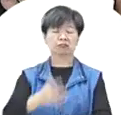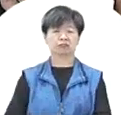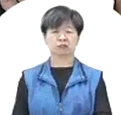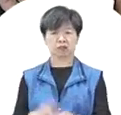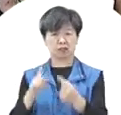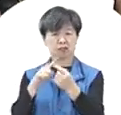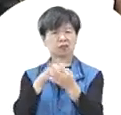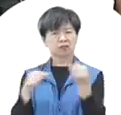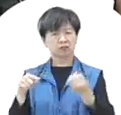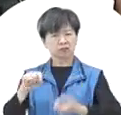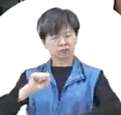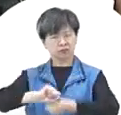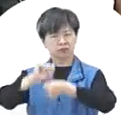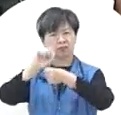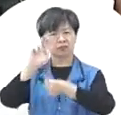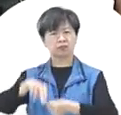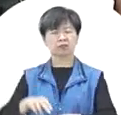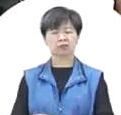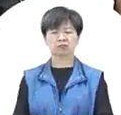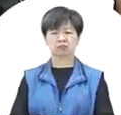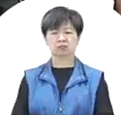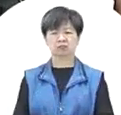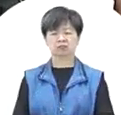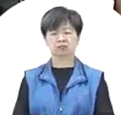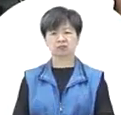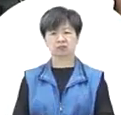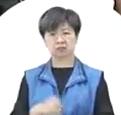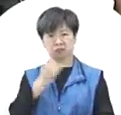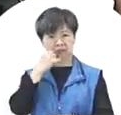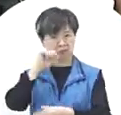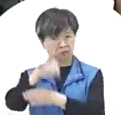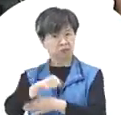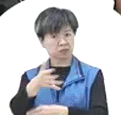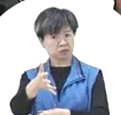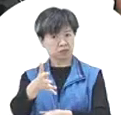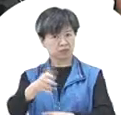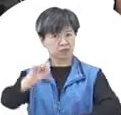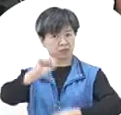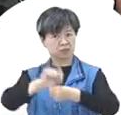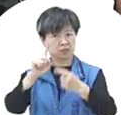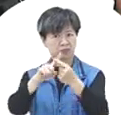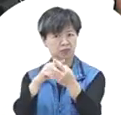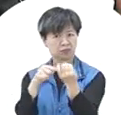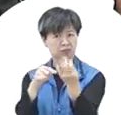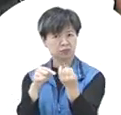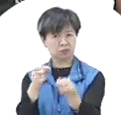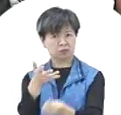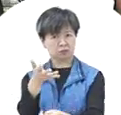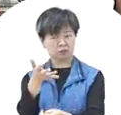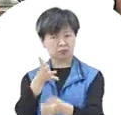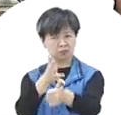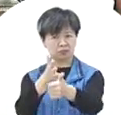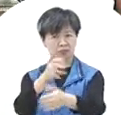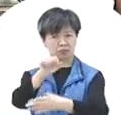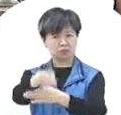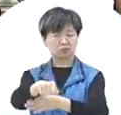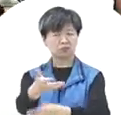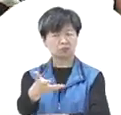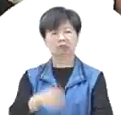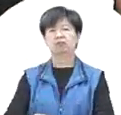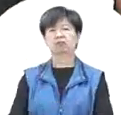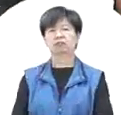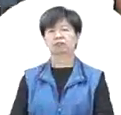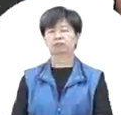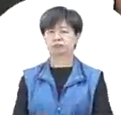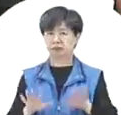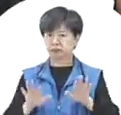量增加了，好，在我们的预算员额里面。 可不可以具体承诺本小组，您要增加多少员额给我们？ 跟议员说明哈，我们现在的